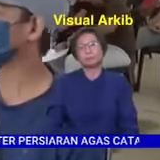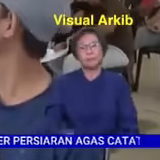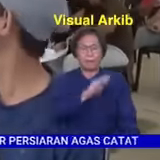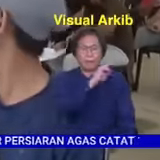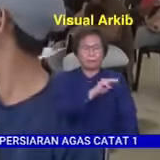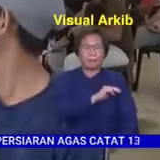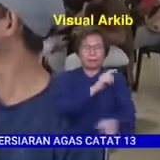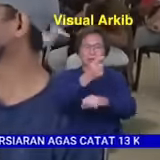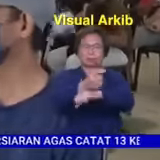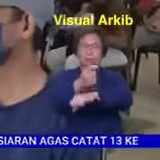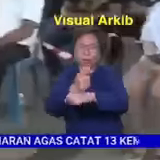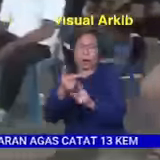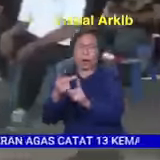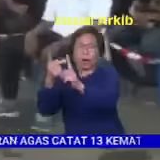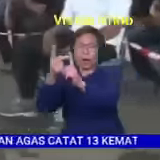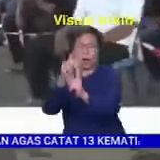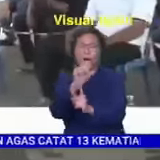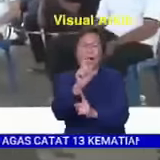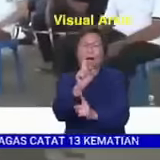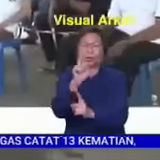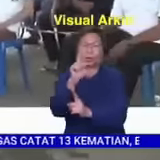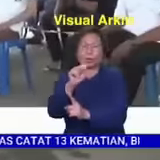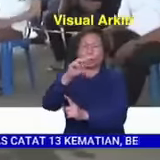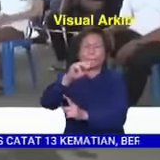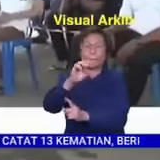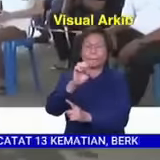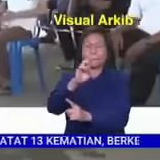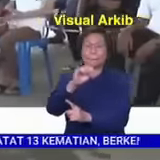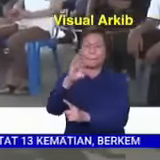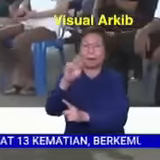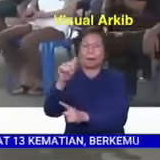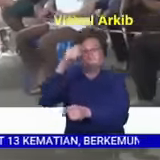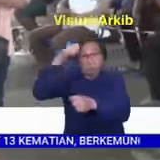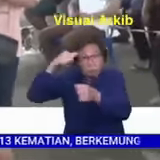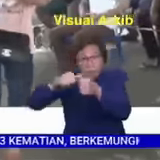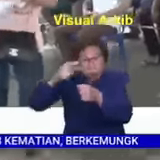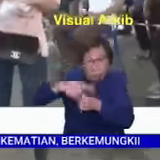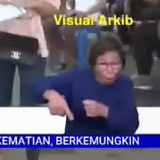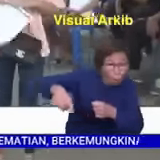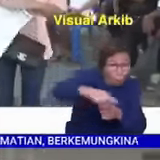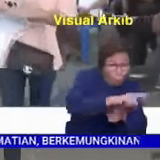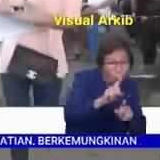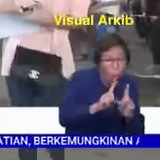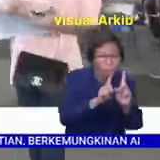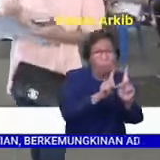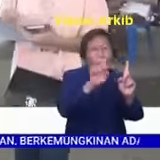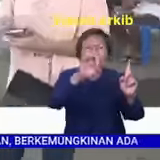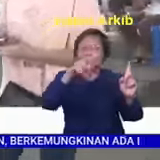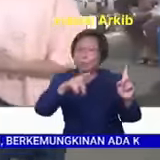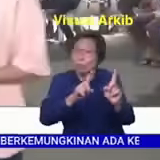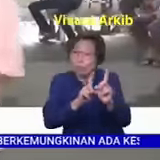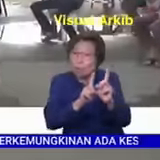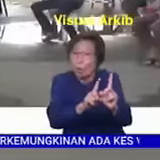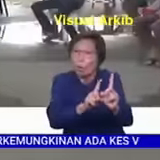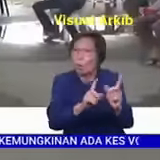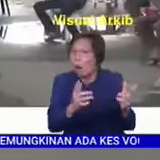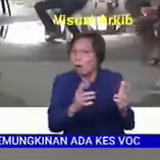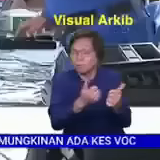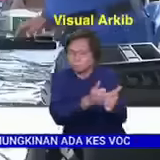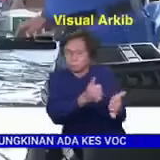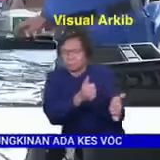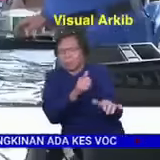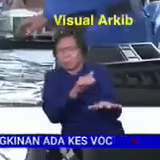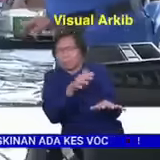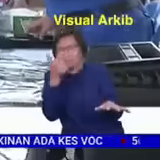Hai menteri tugas-tugas khas yang juga add-on bacot mengingatkan semua penduduk terlibat agar materi prosedur operasi standar bagi